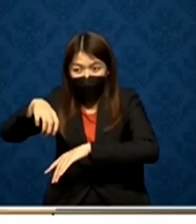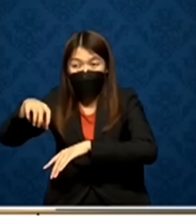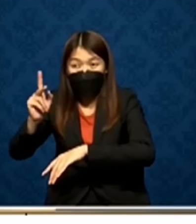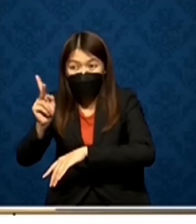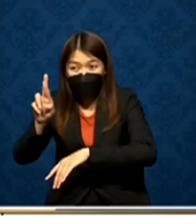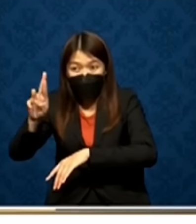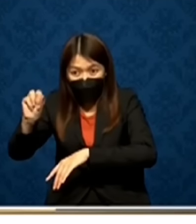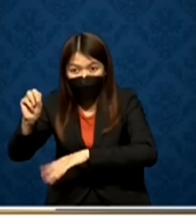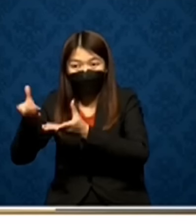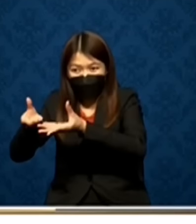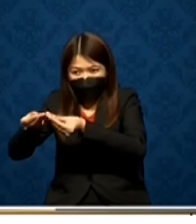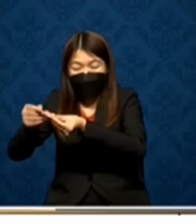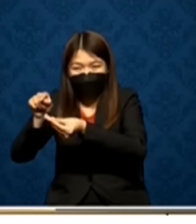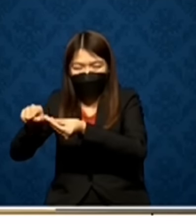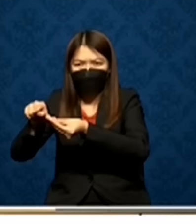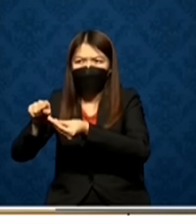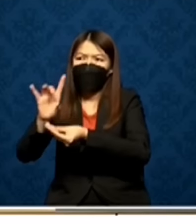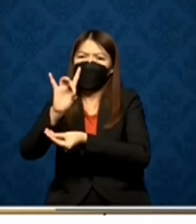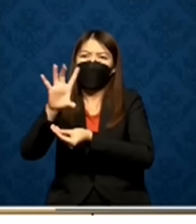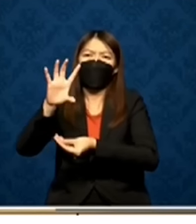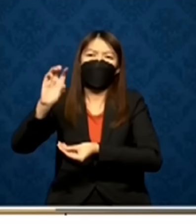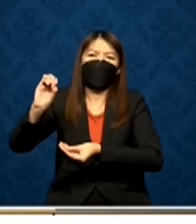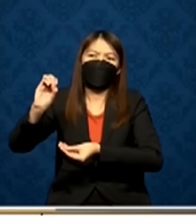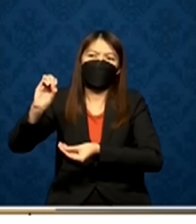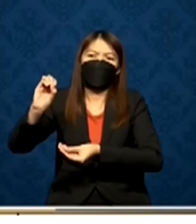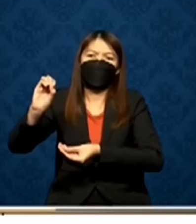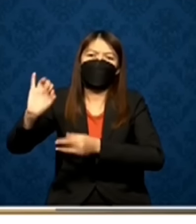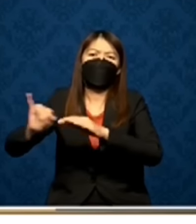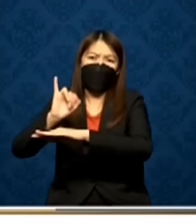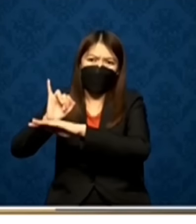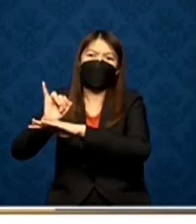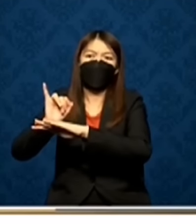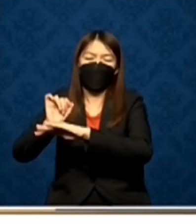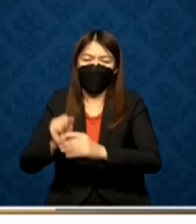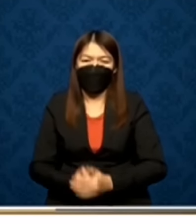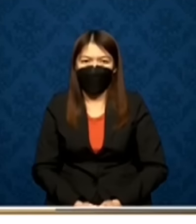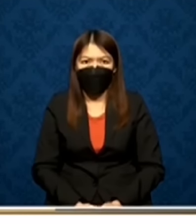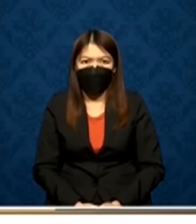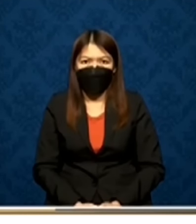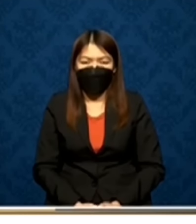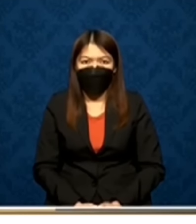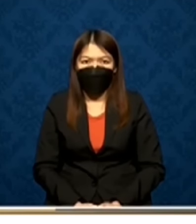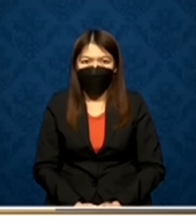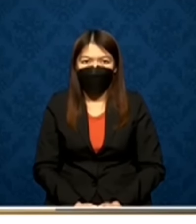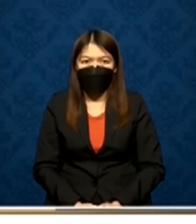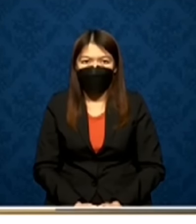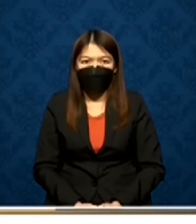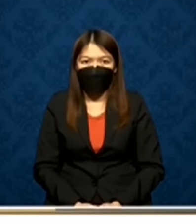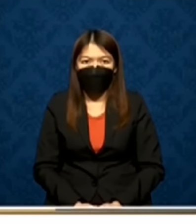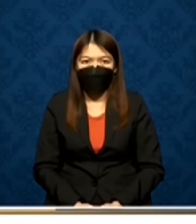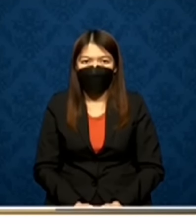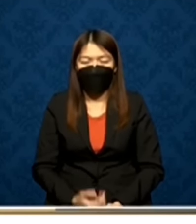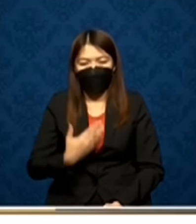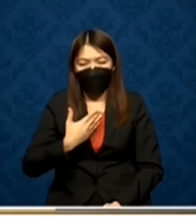าไปออกในที่นี้ประมาณ850ท่านประธานที่เคารพครับการที่